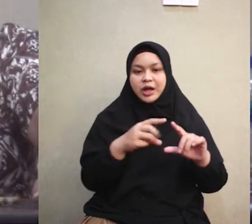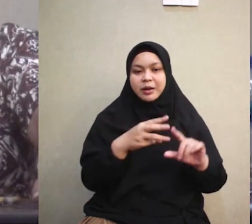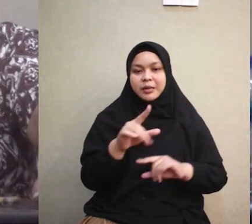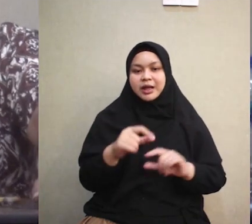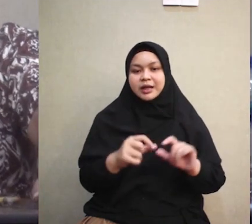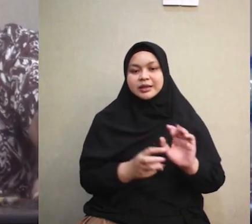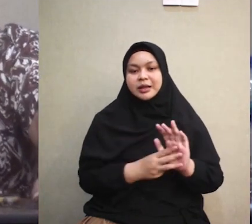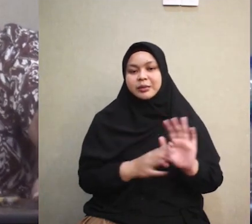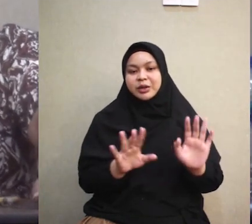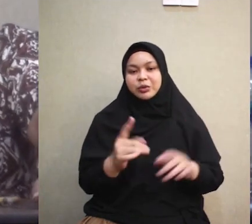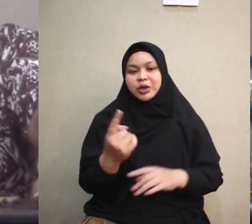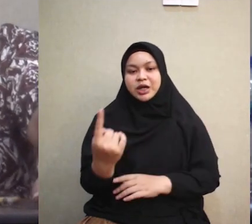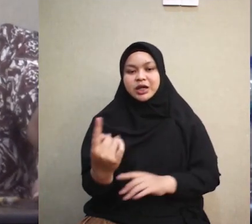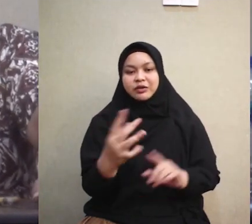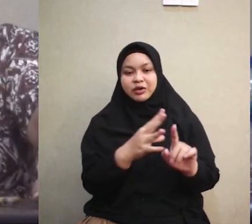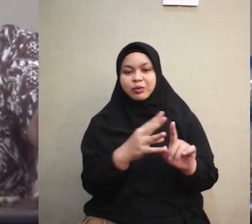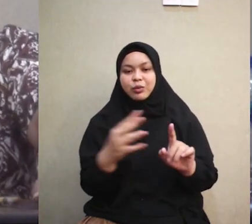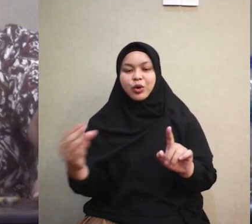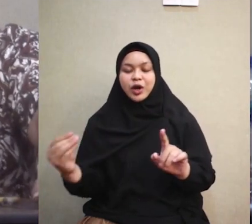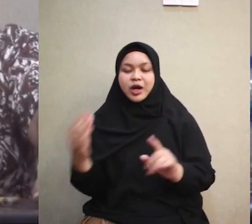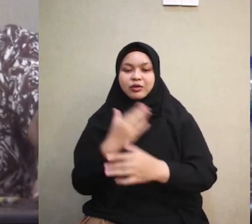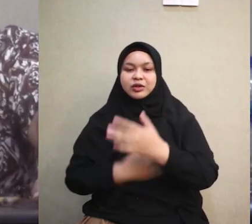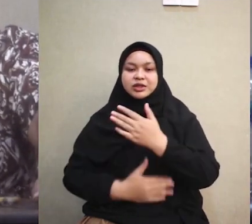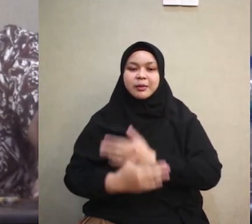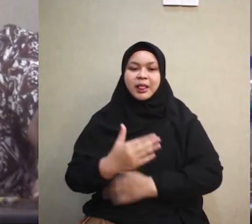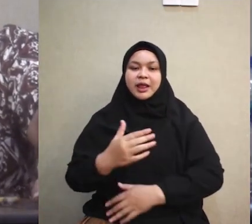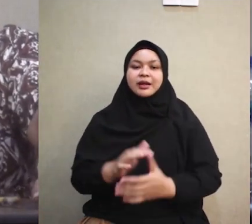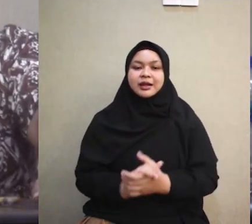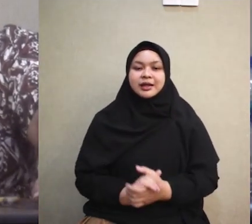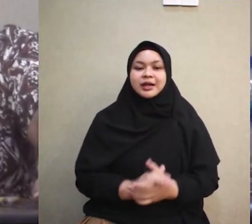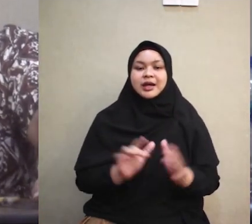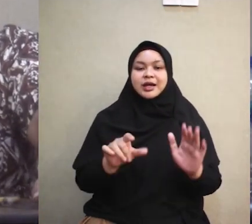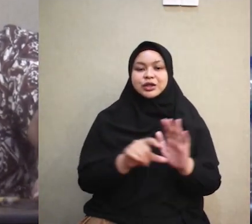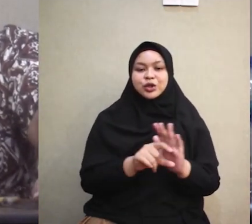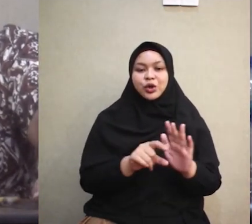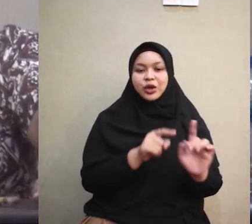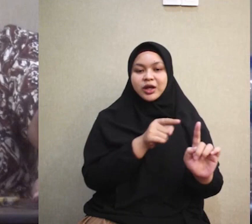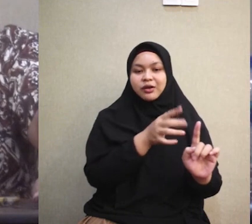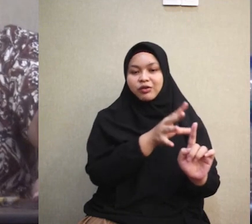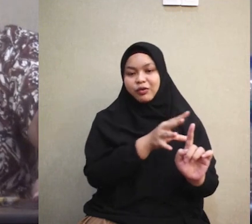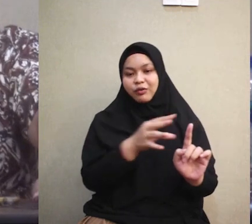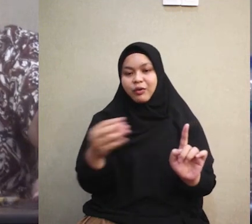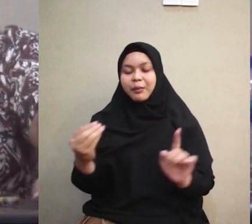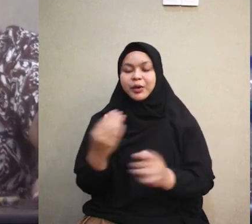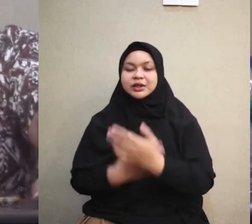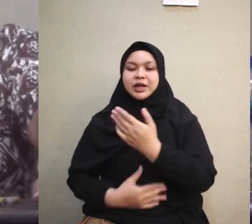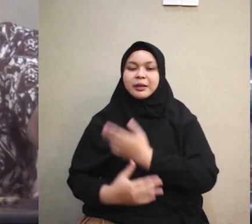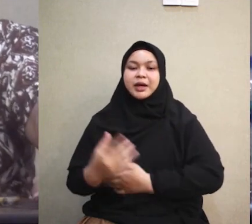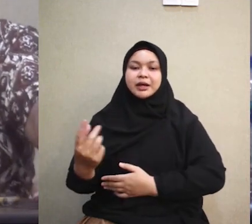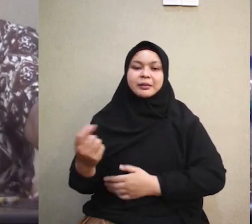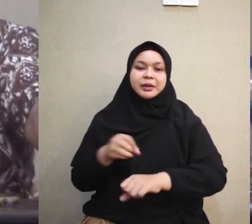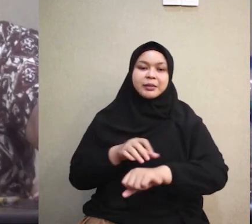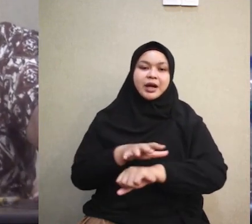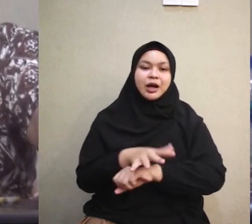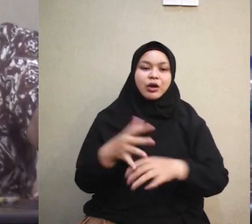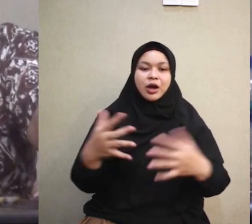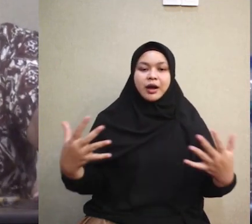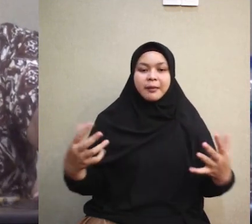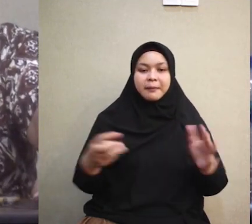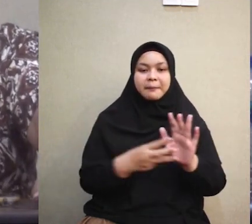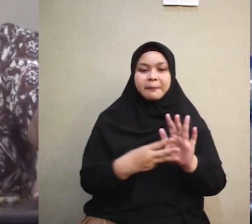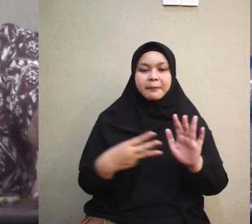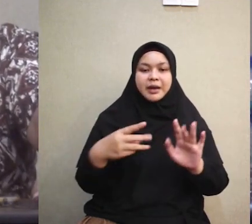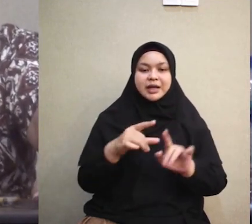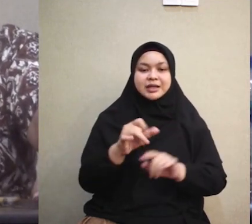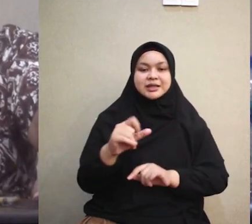misalnya individual model of disability ya Misalnya yang yang sangat berpengaruh itu adalah dua medical model of